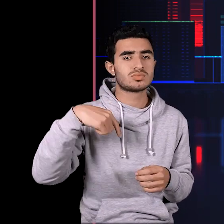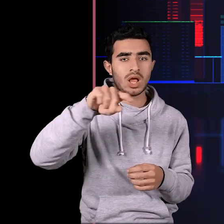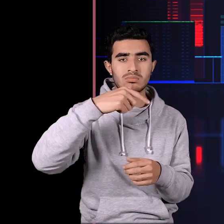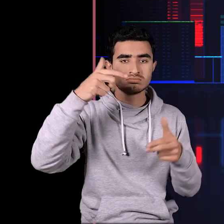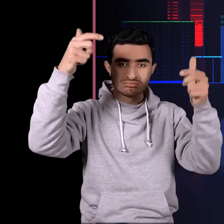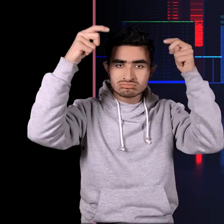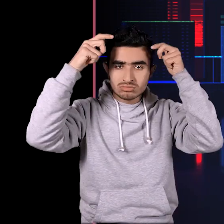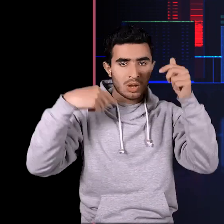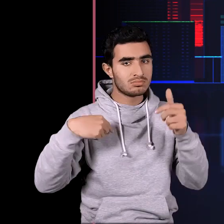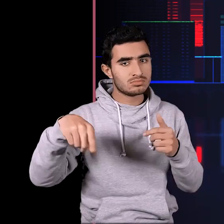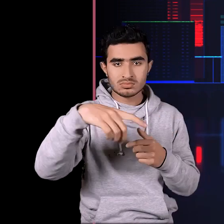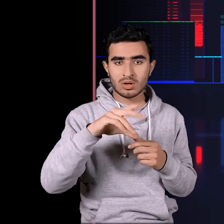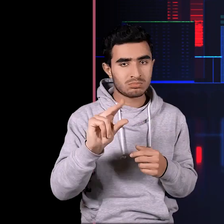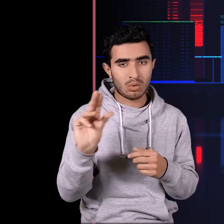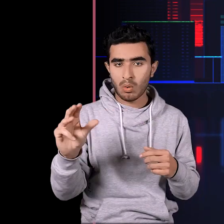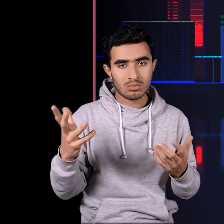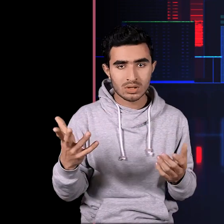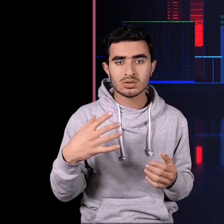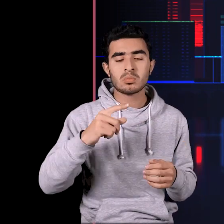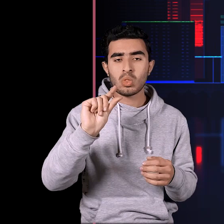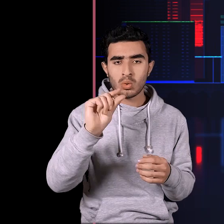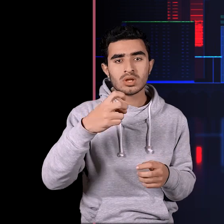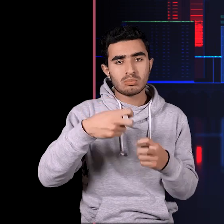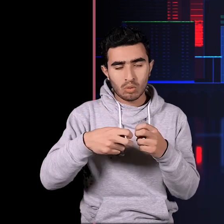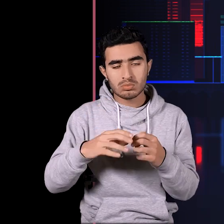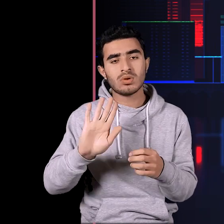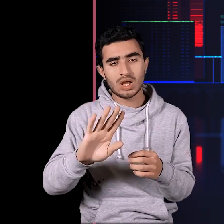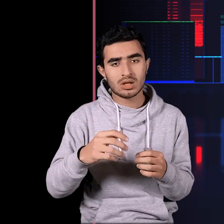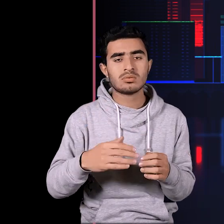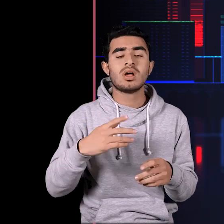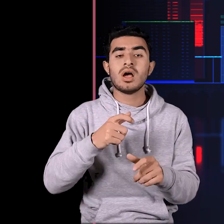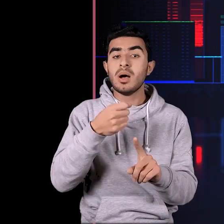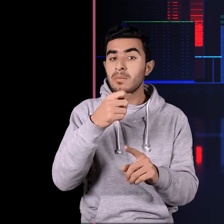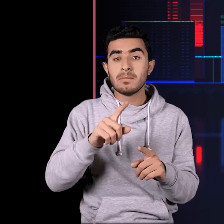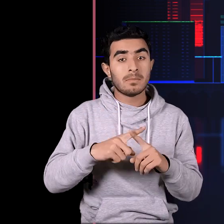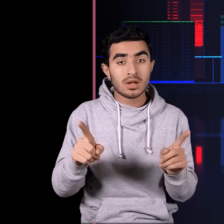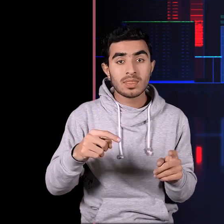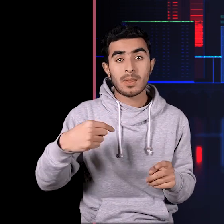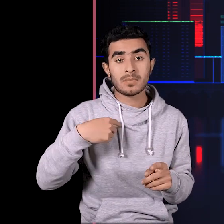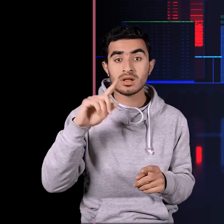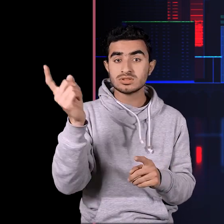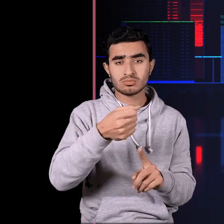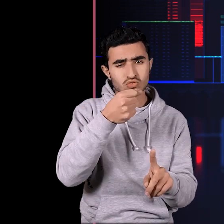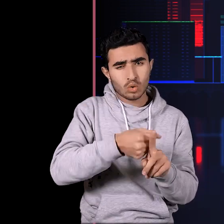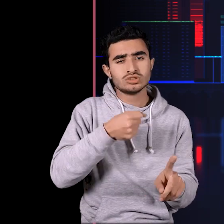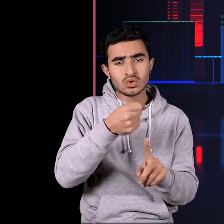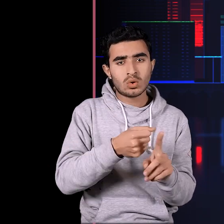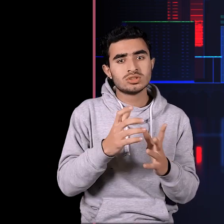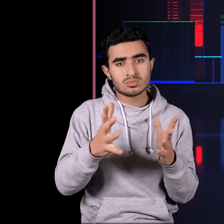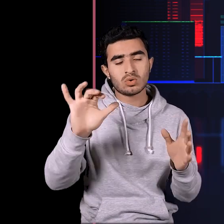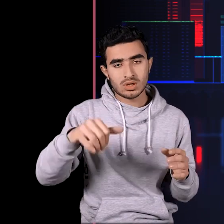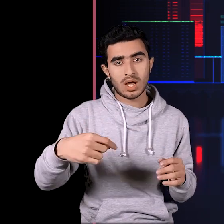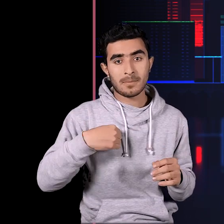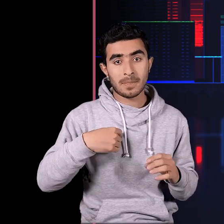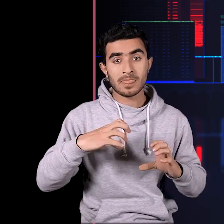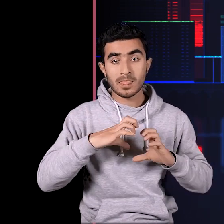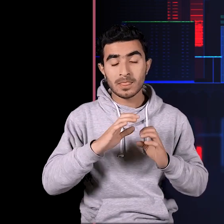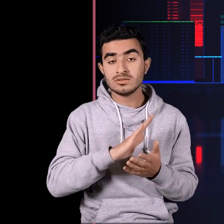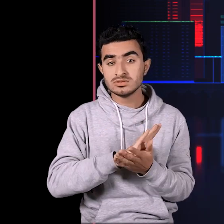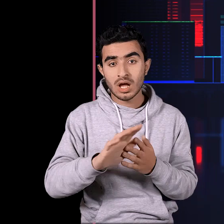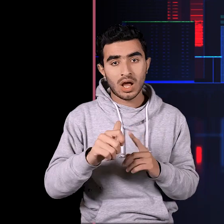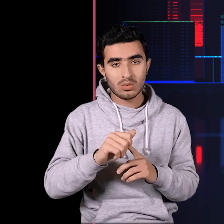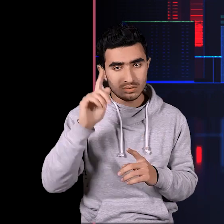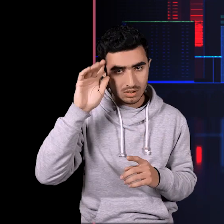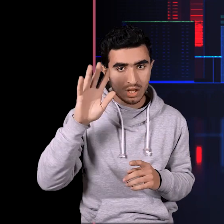इतने पारसा या इतने कोई राइचस नहीं है. लेकिन हम फिर भी कोशिश तो कर सकते हैं ना. हमारी नीयत, अल्लाह ताला हमारी नीयतों